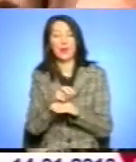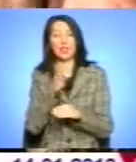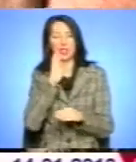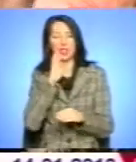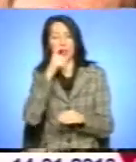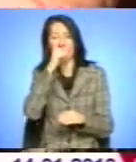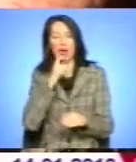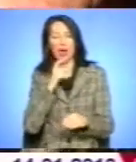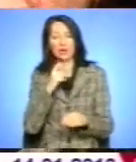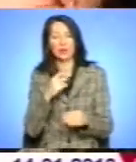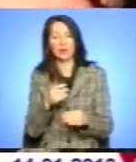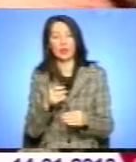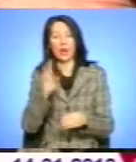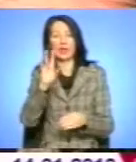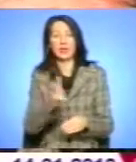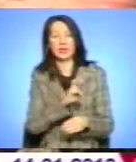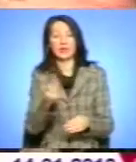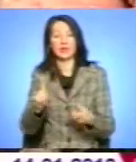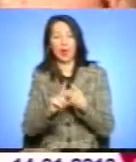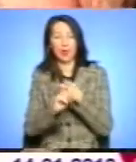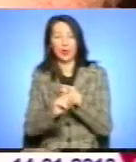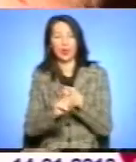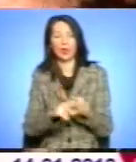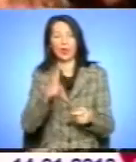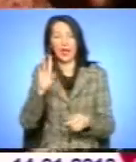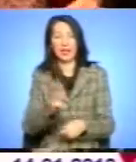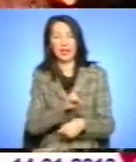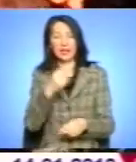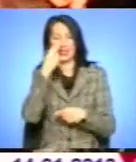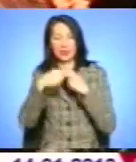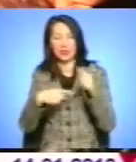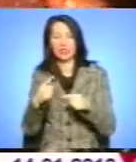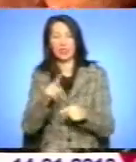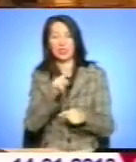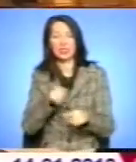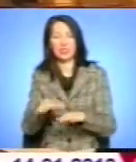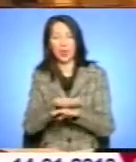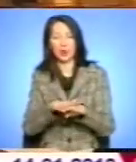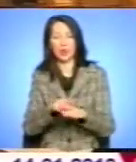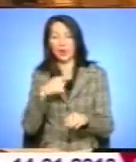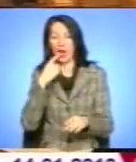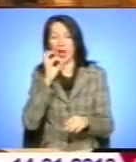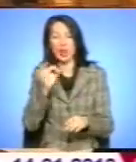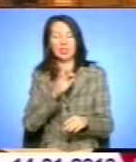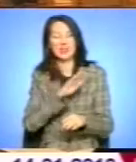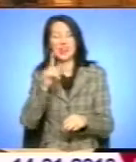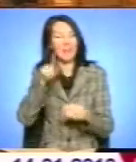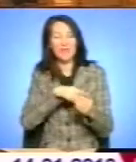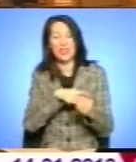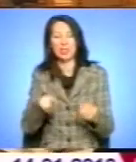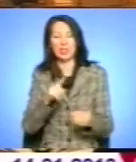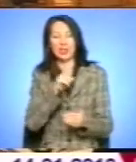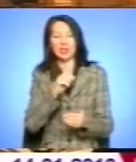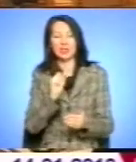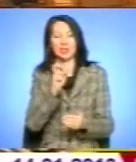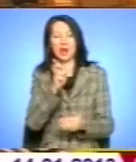частково поєднує релігійні звичаї із народними, однак закликає не вірити в забобони. Це вже правило звичаю, щоб в